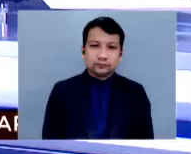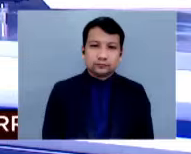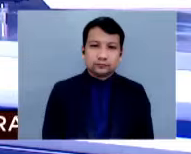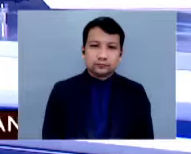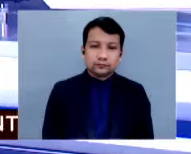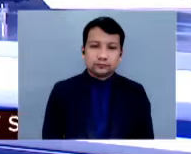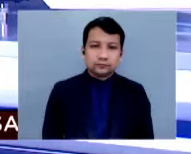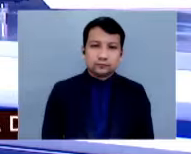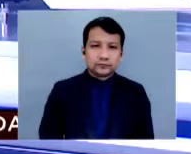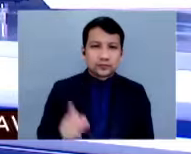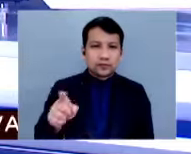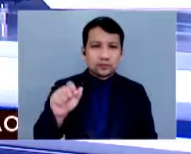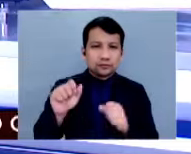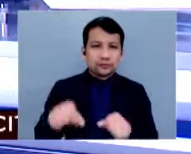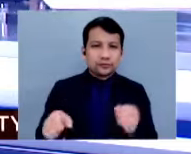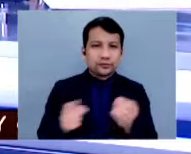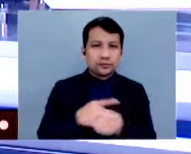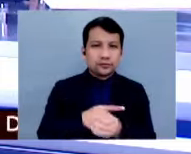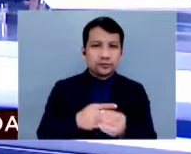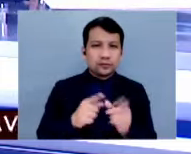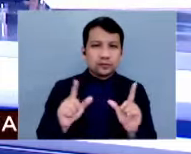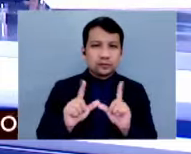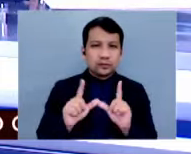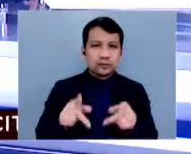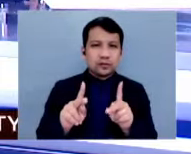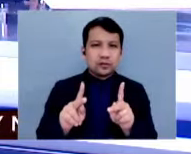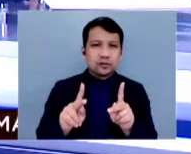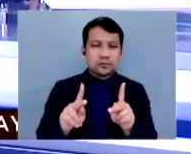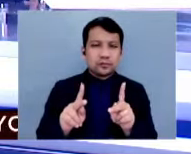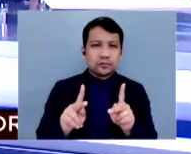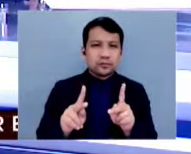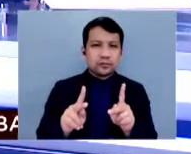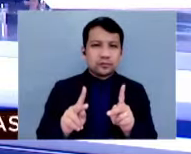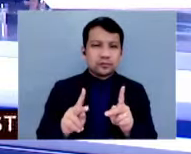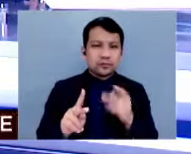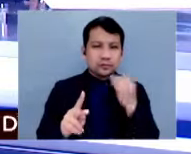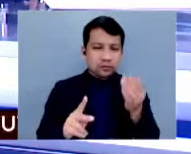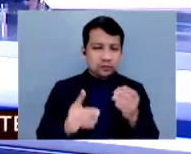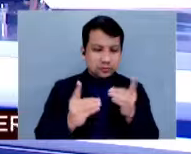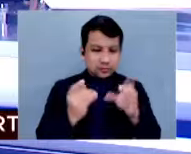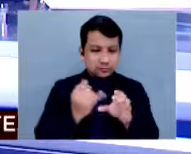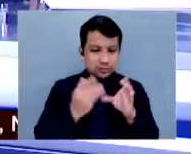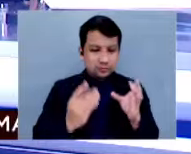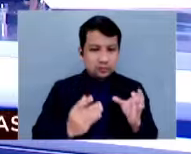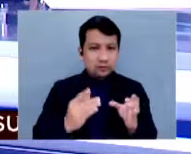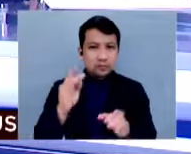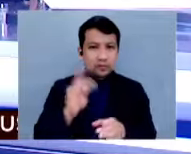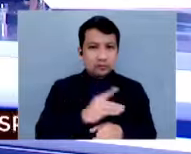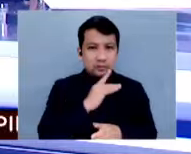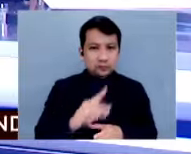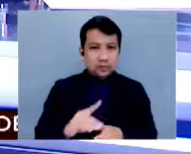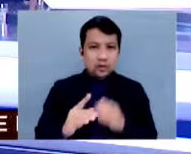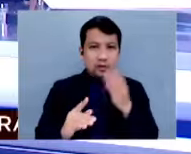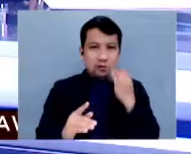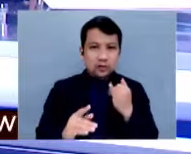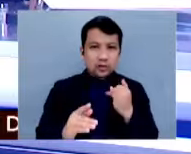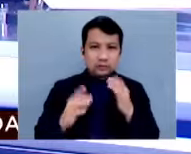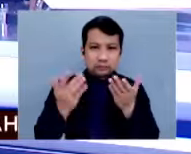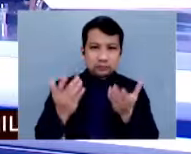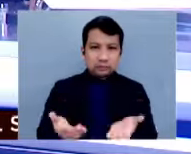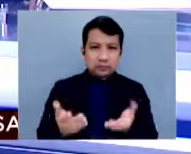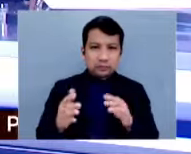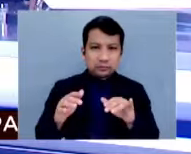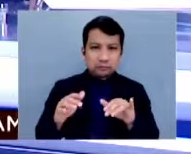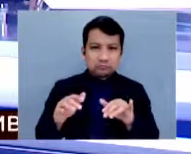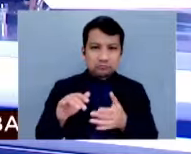Pwedeng matanggalan ng prangkisa ang jeepney driver na namahiyaraw at nagpababa ng isang pasero dahil daw sa kanyang timbang. Sa susunod